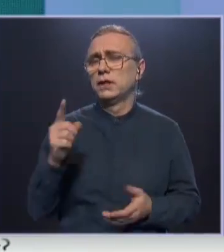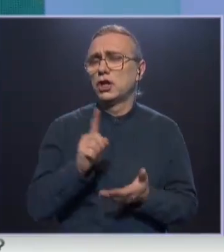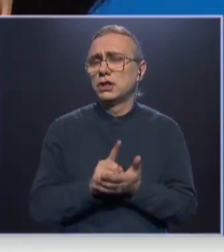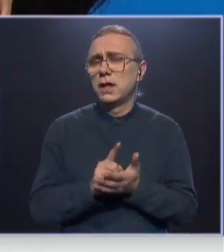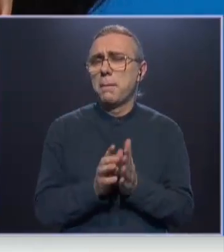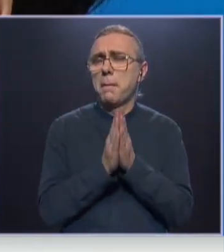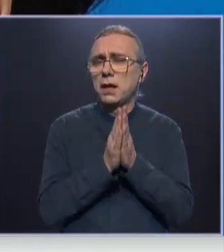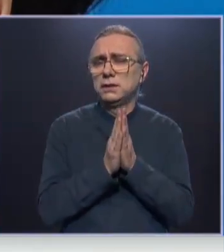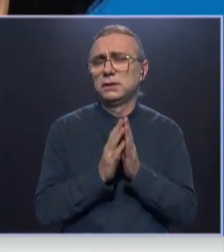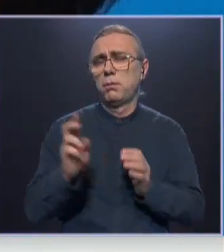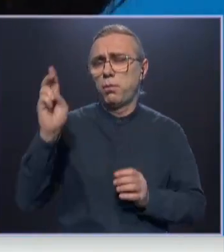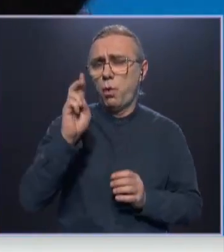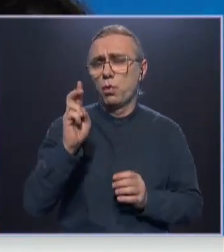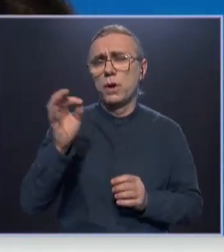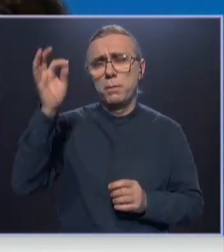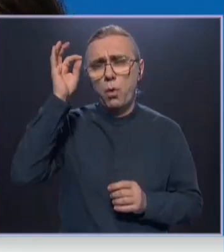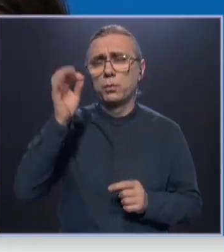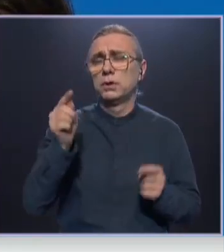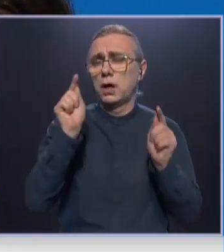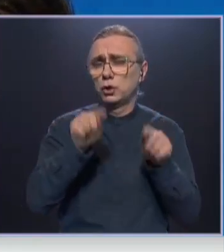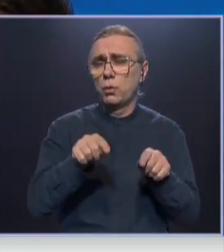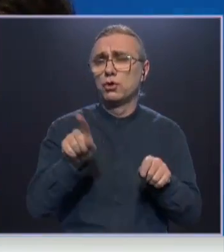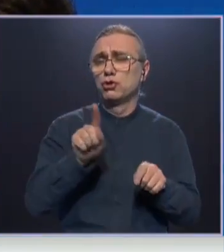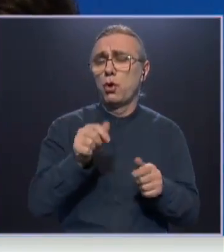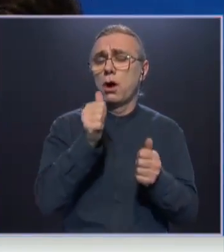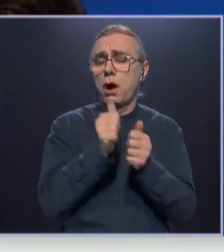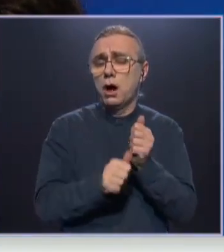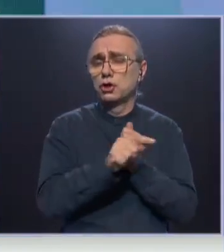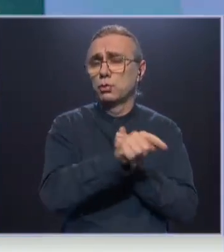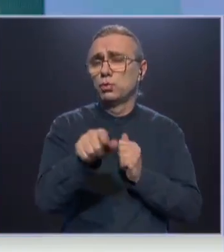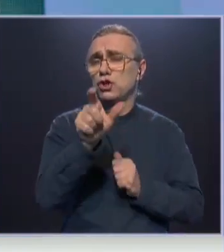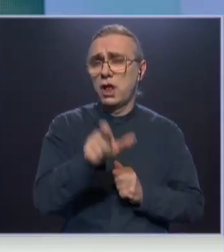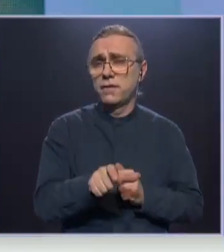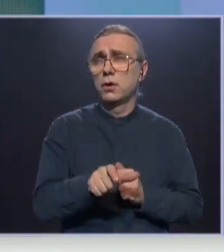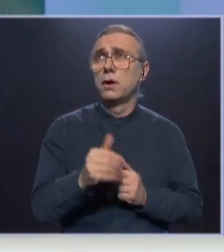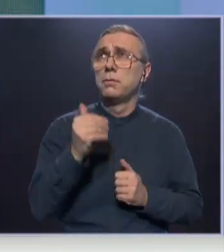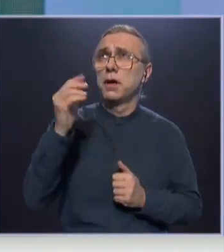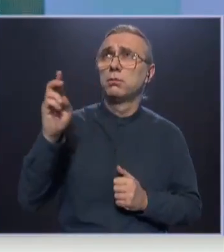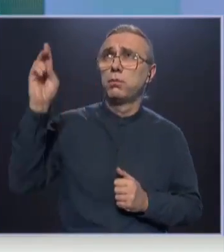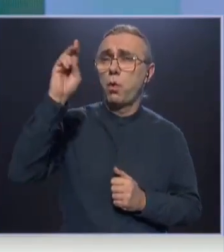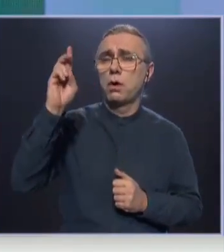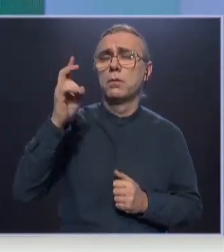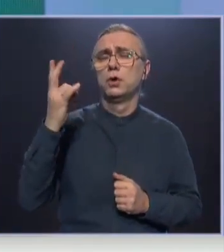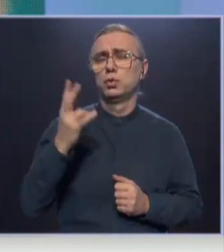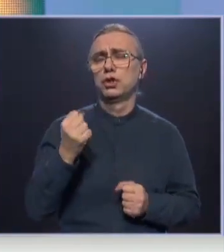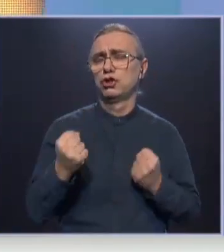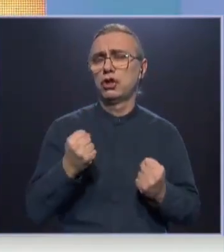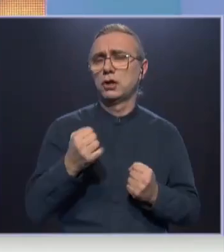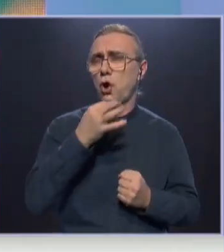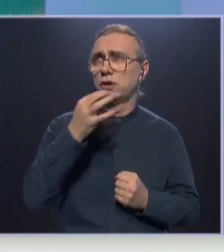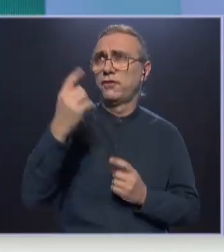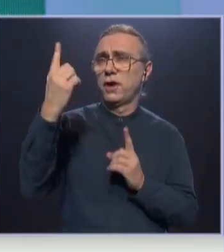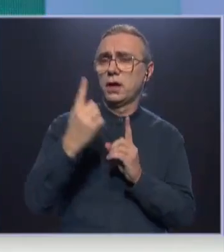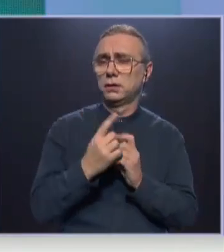Богу. И помнить о том, что каждому человеку перед Богом нужно будет держать ответ. И в том